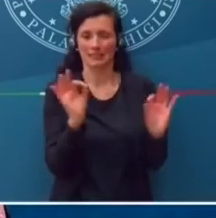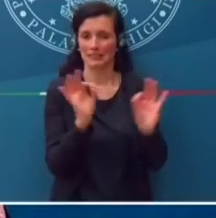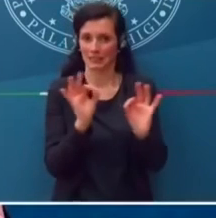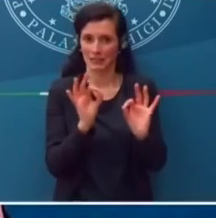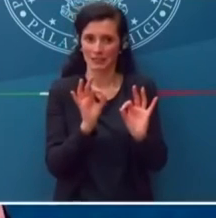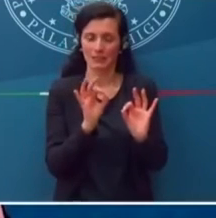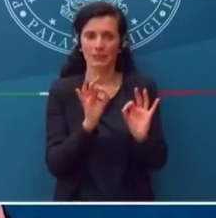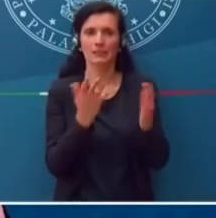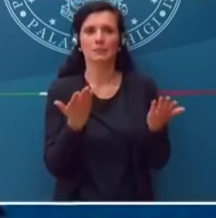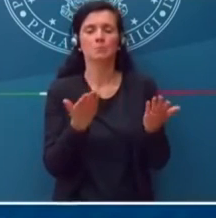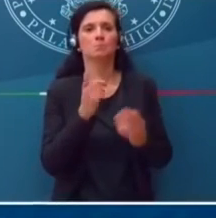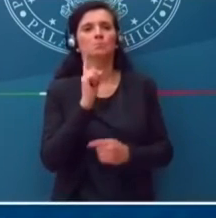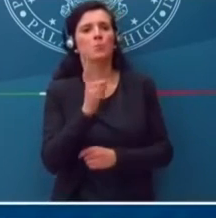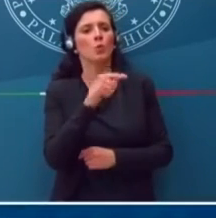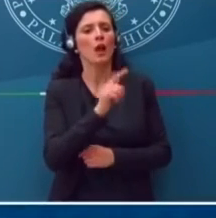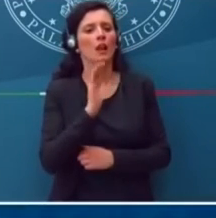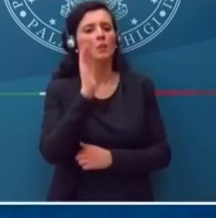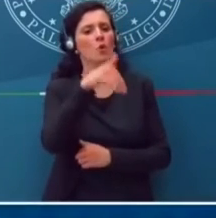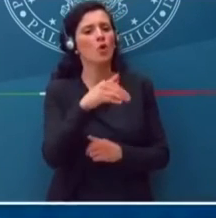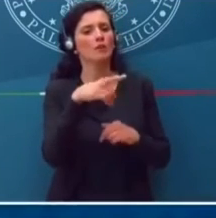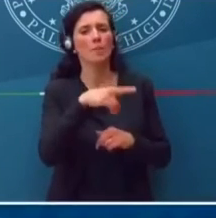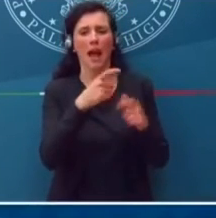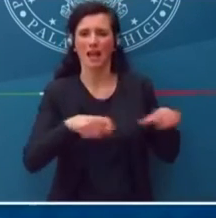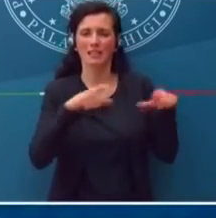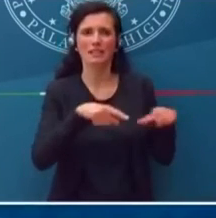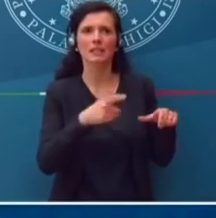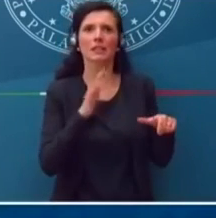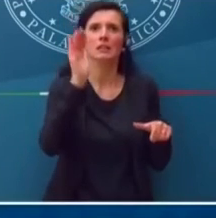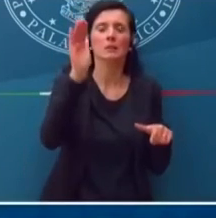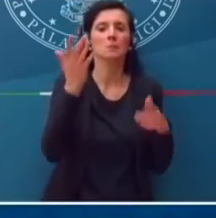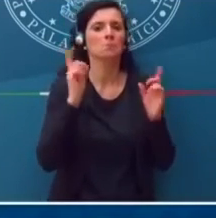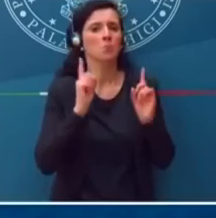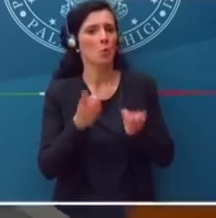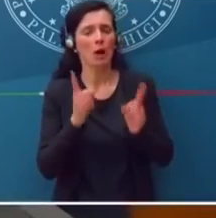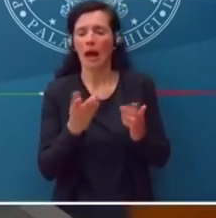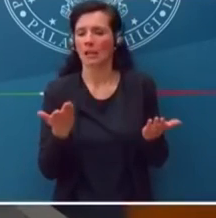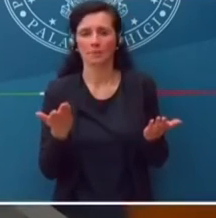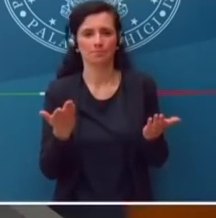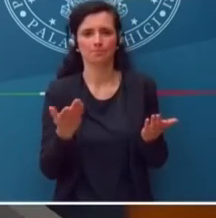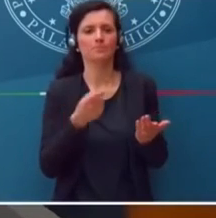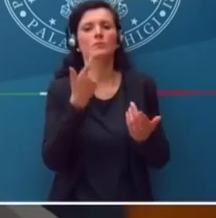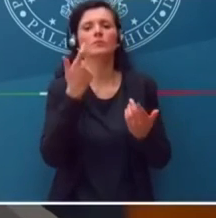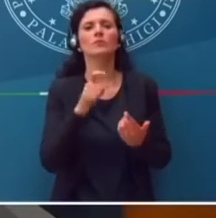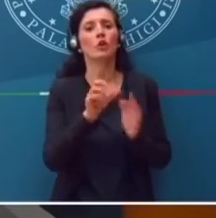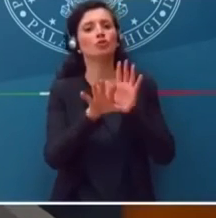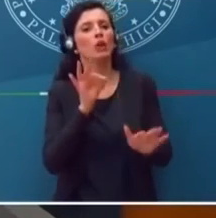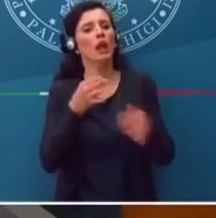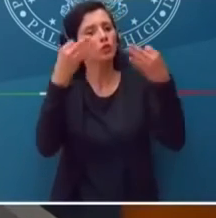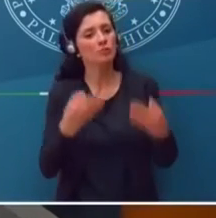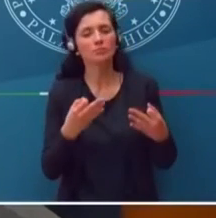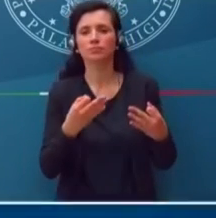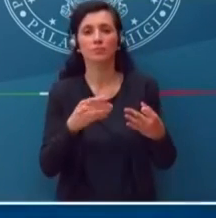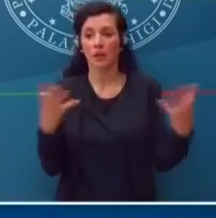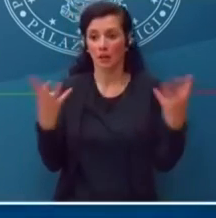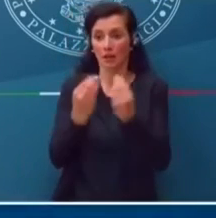la prospettiva, anche perché non c'è niente, neanche come dire, la strada decisa, no? Se farà una fusione